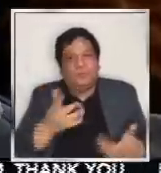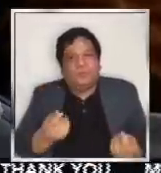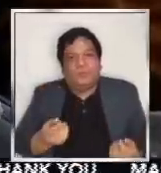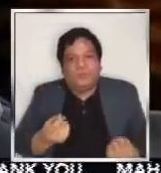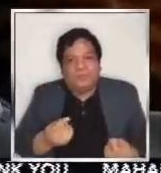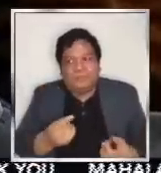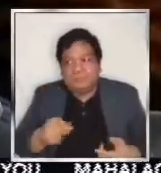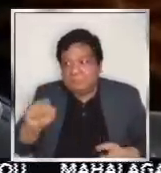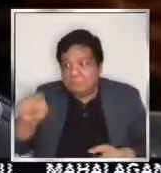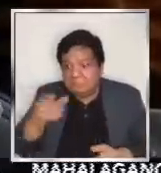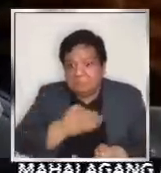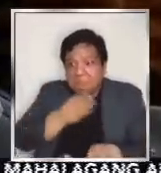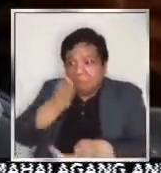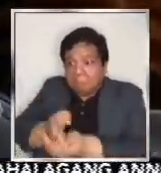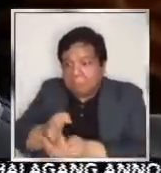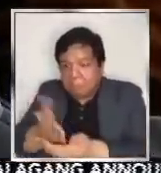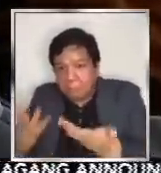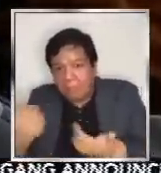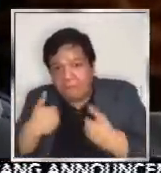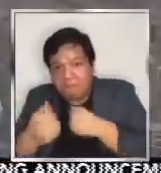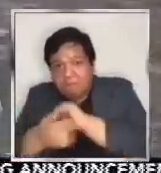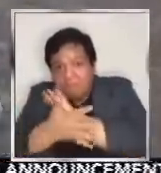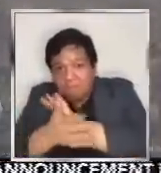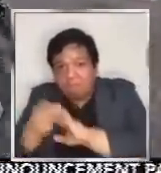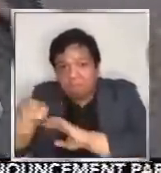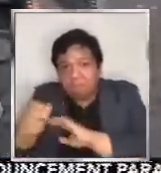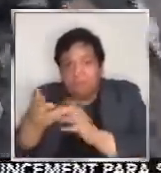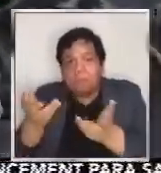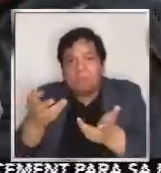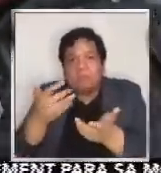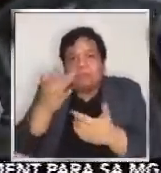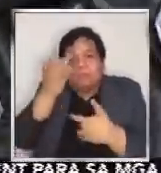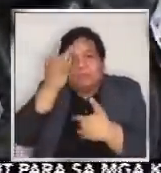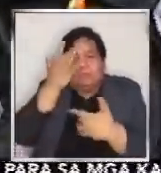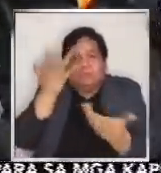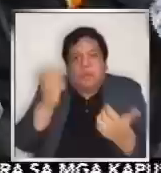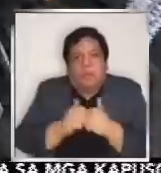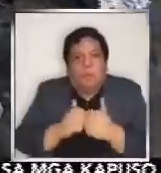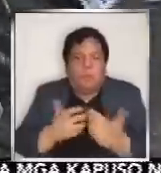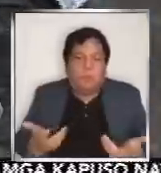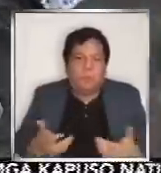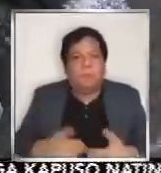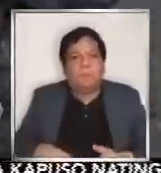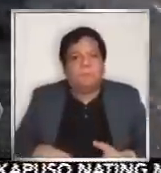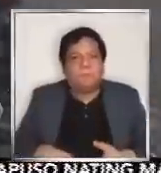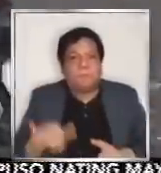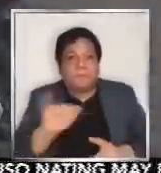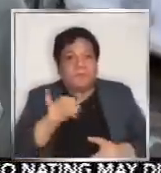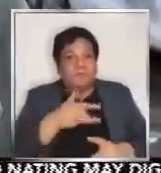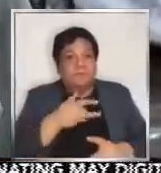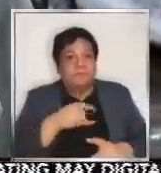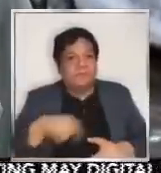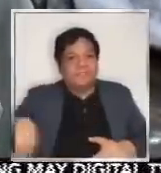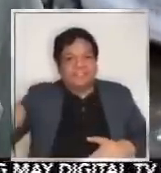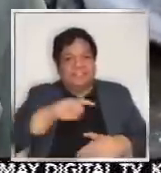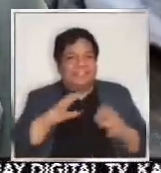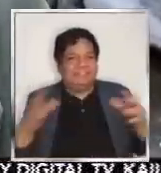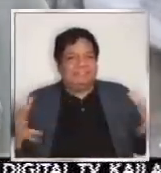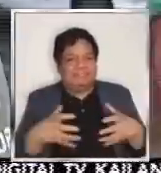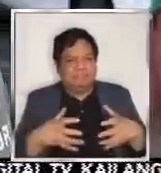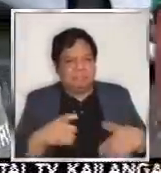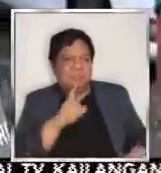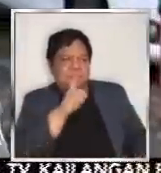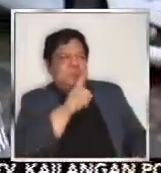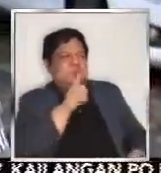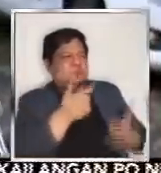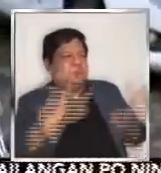may sakit doon na positive sila sa COVID-19 po. Ganito rin ang pakiramdam ng kanyang mga kasamahan. Malaki po may tutulong sa amin